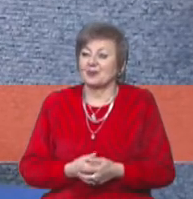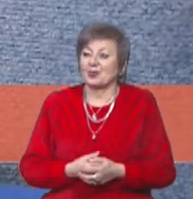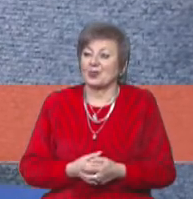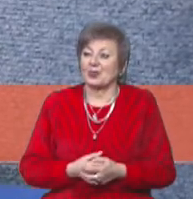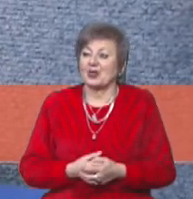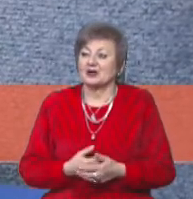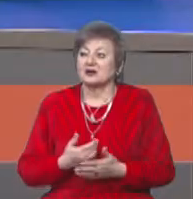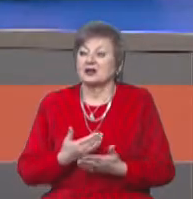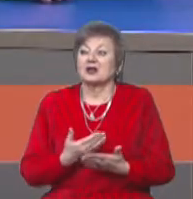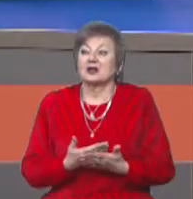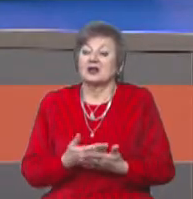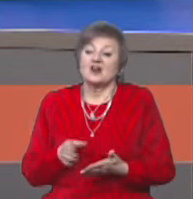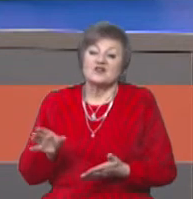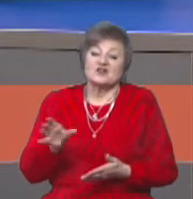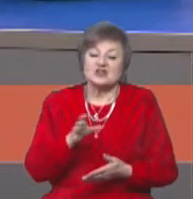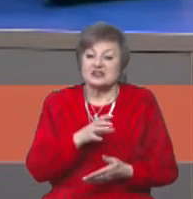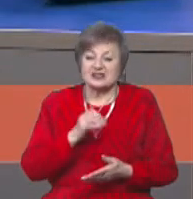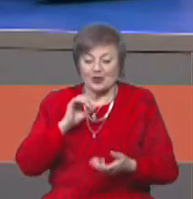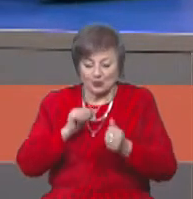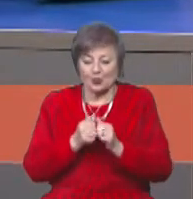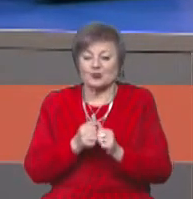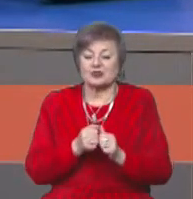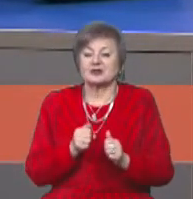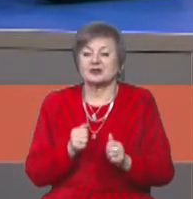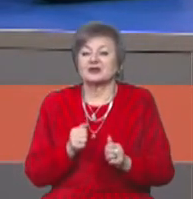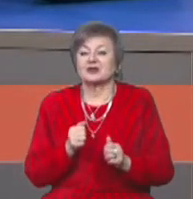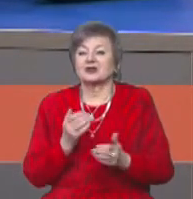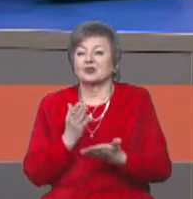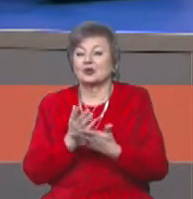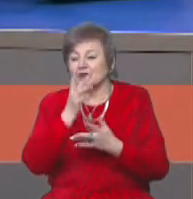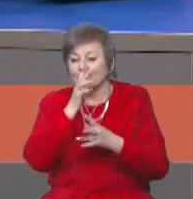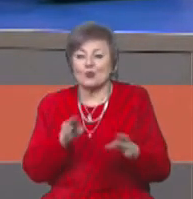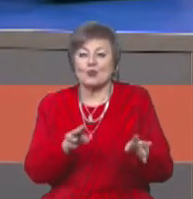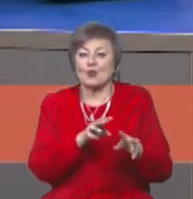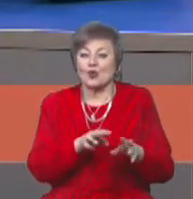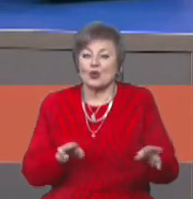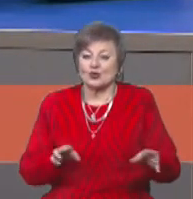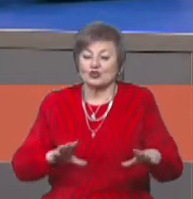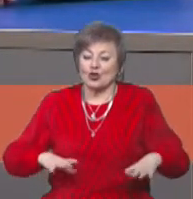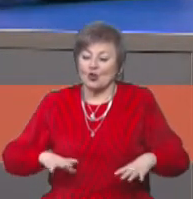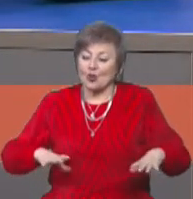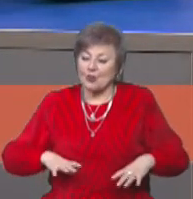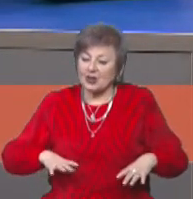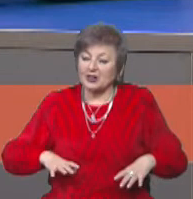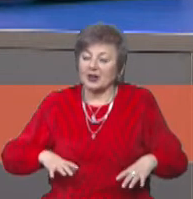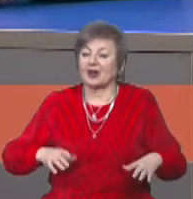чині? Майже всіх, але там є дуже схожі кобили і